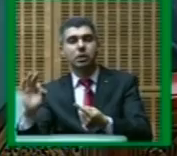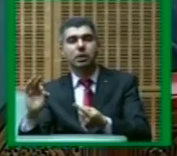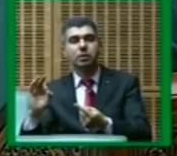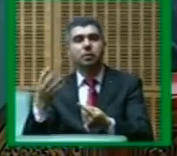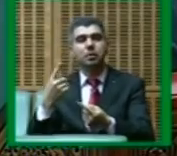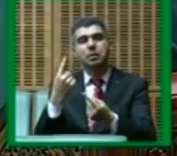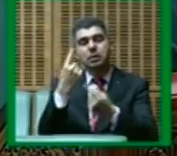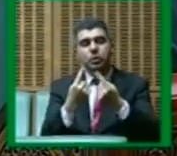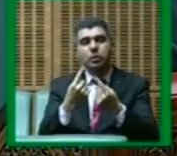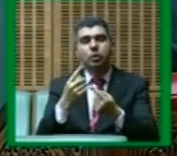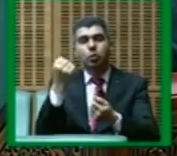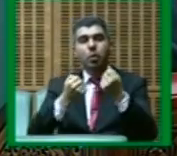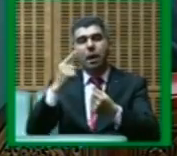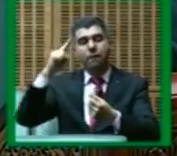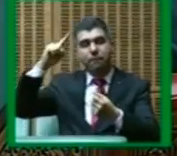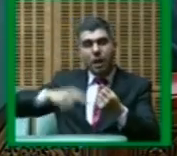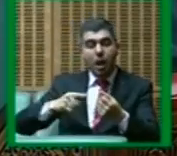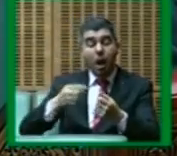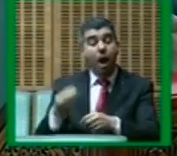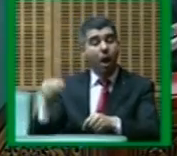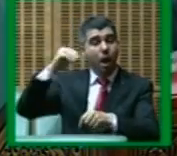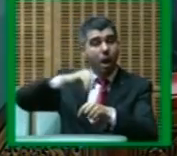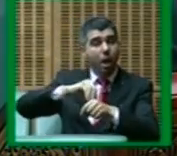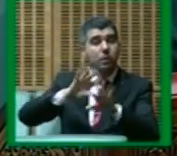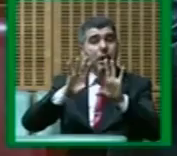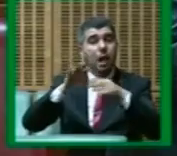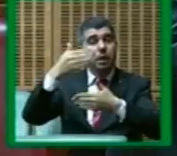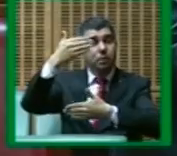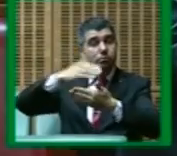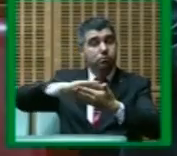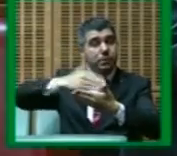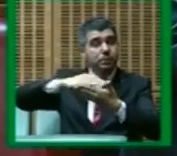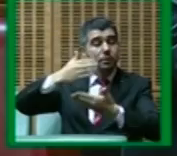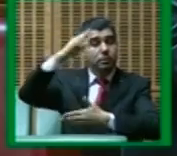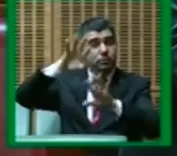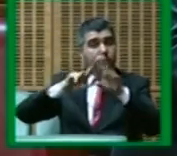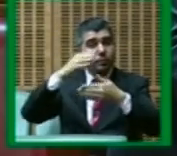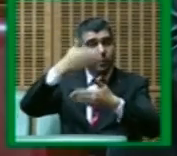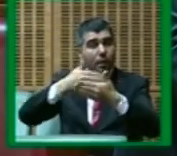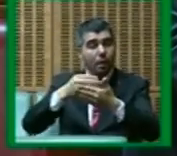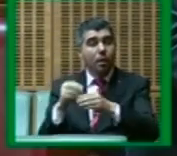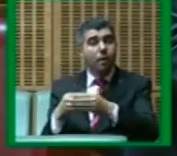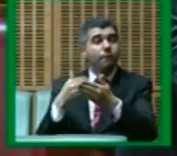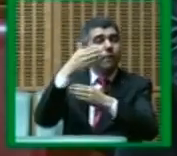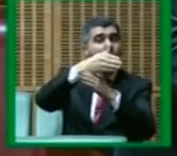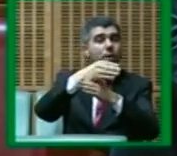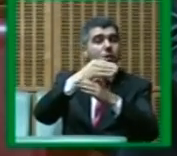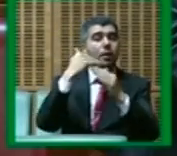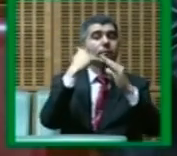جوج ولا ثلاثة، راه حنا تنعاودوا المنظومة المعلوماتية باش المعلومة اللي غادي تطلع من المركز تمشي للشبكة توصل